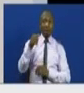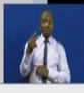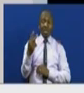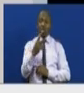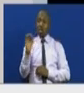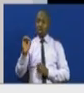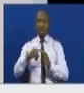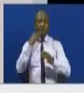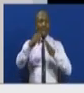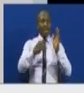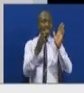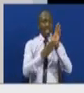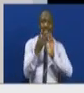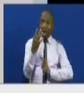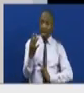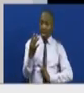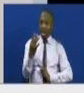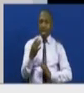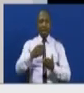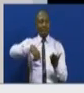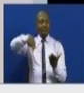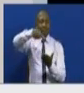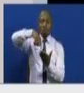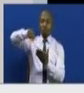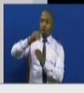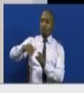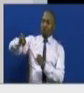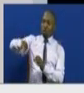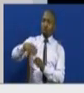2020. Miradi 94 yenye vituo vya kuchotea maji